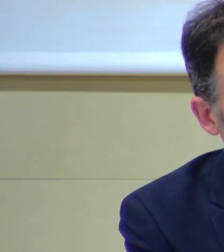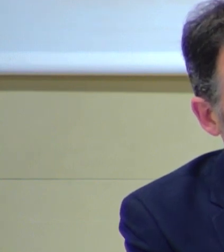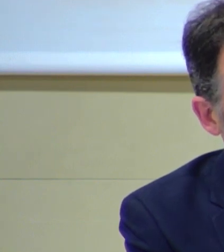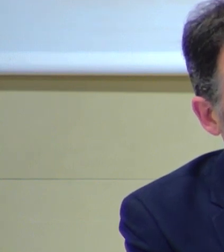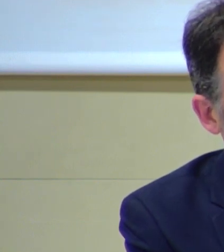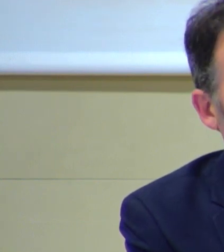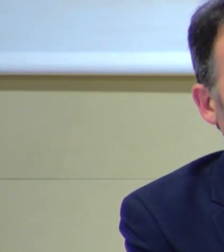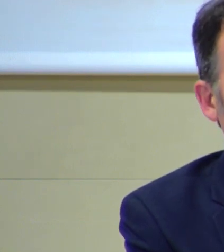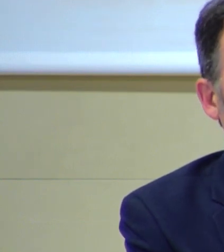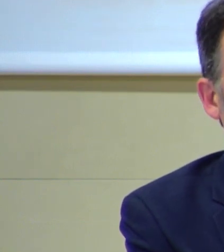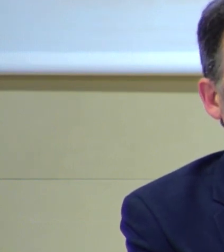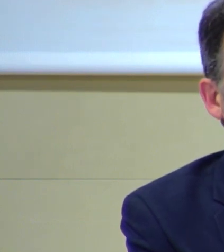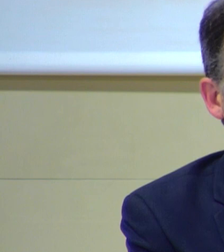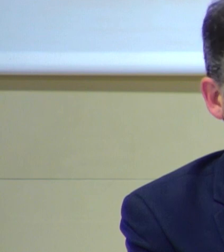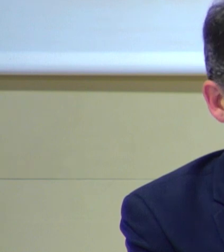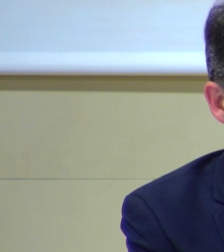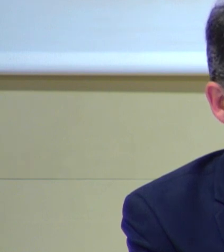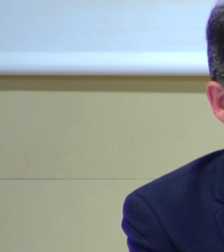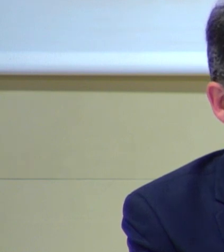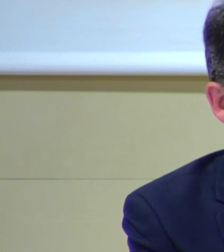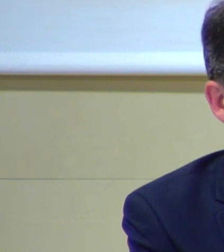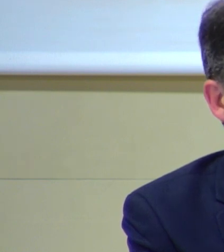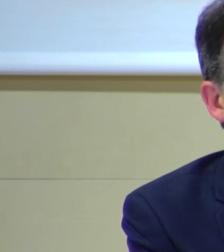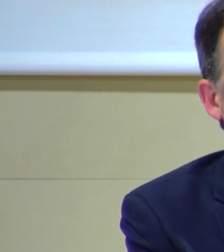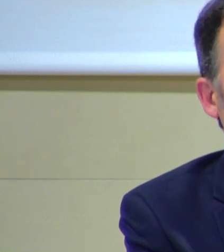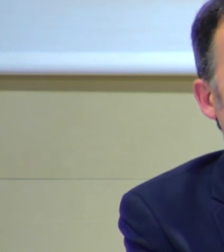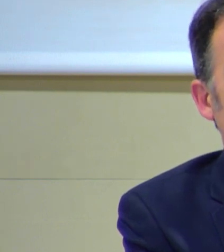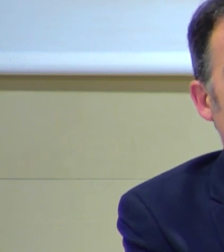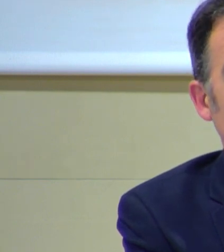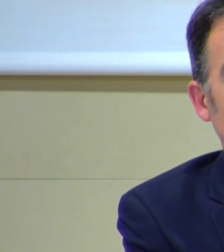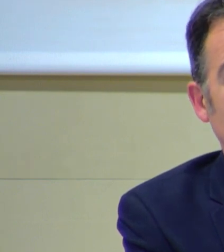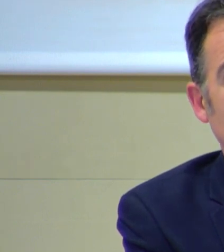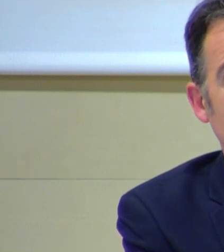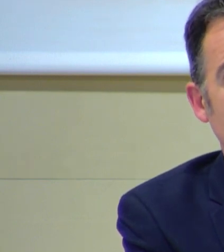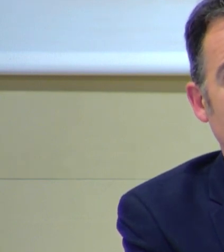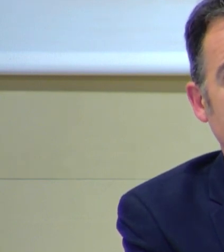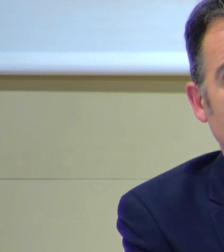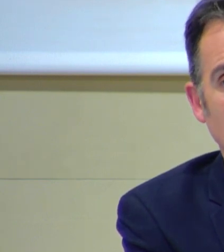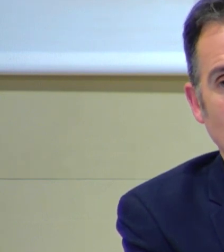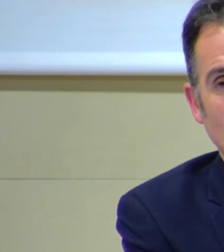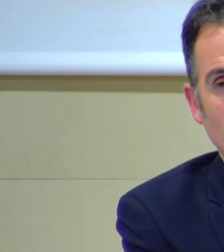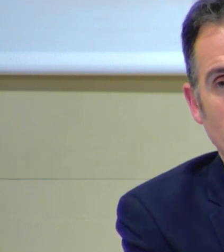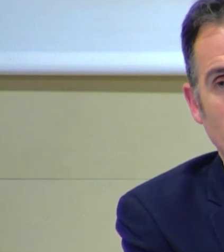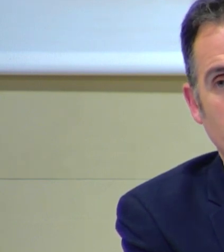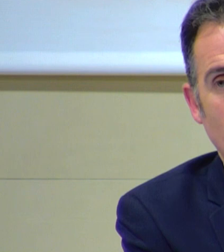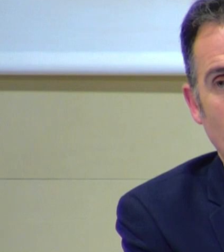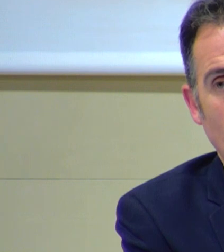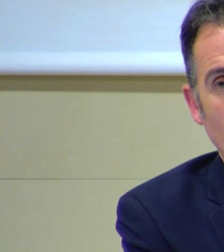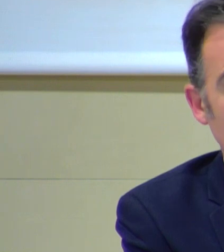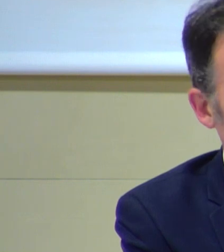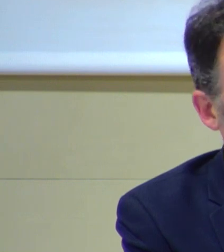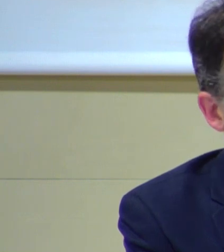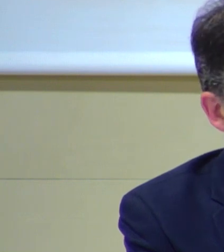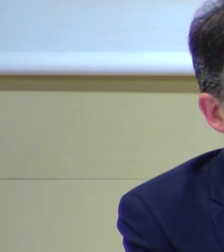société et uri du dauphiné et grenoble baseball softball qui ne prend pas part au vote qui s'abstient qui votent contre qui vote pour